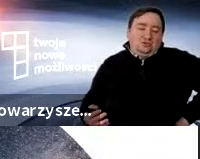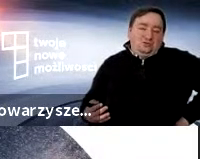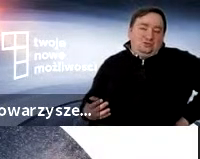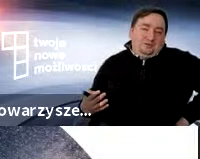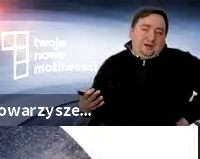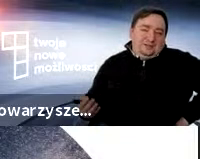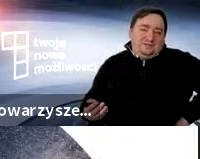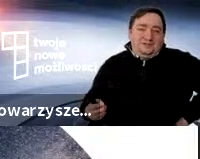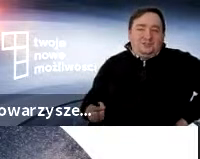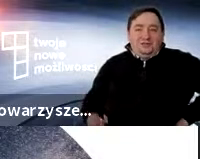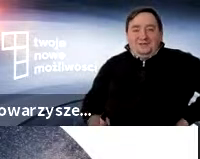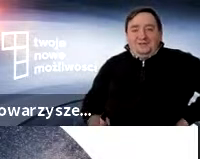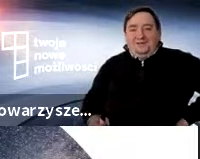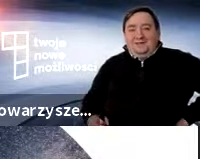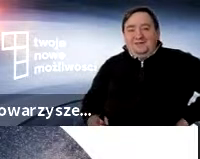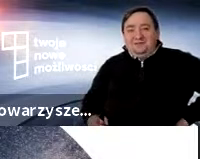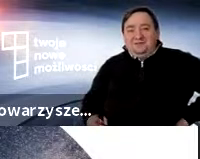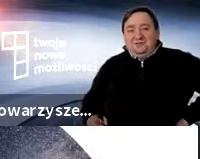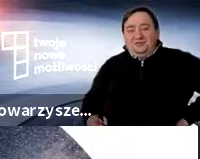też realizować